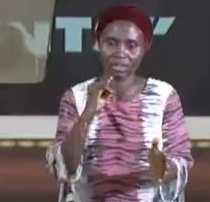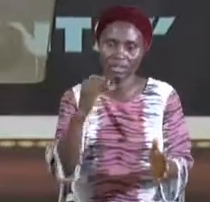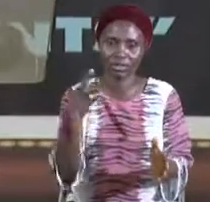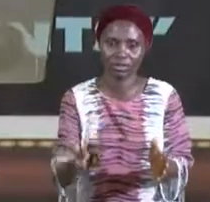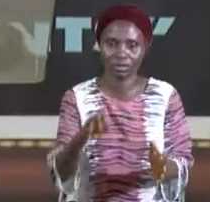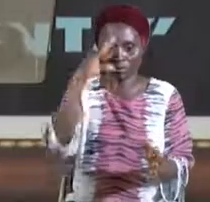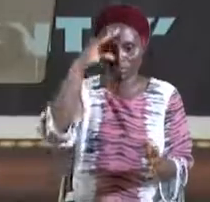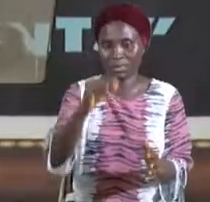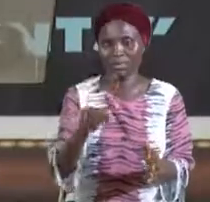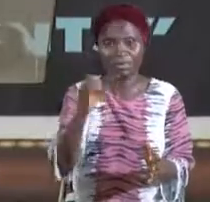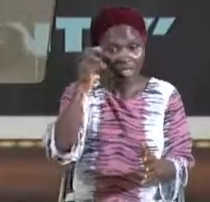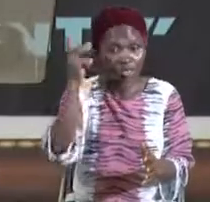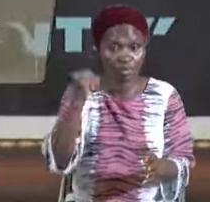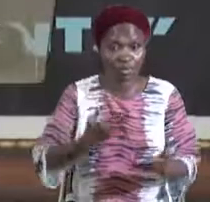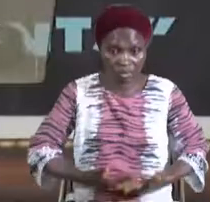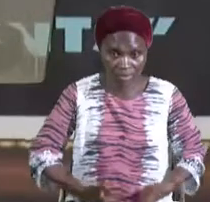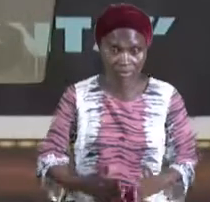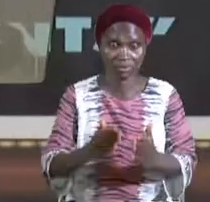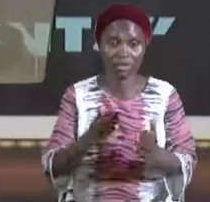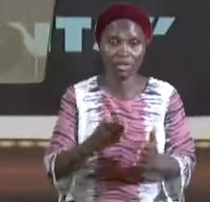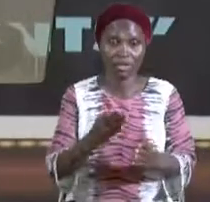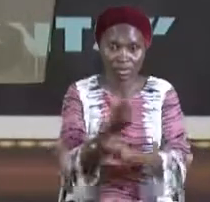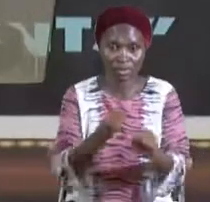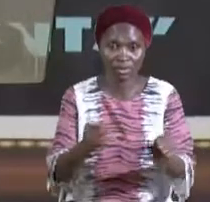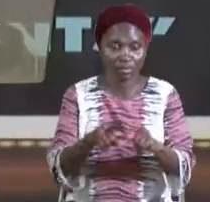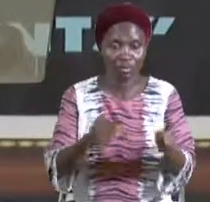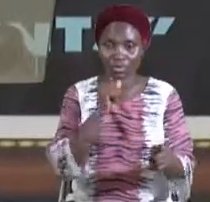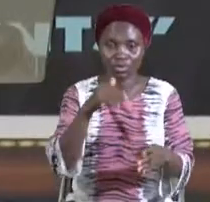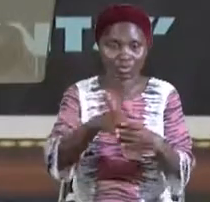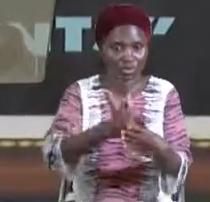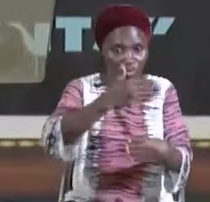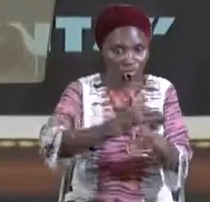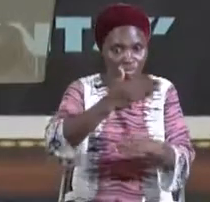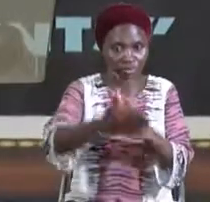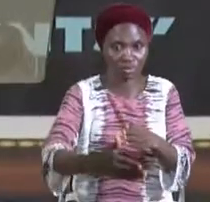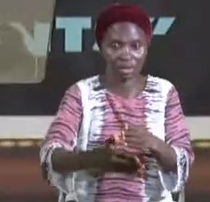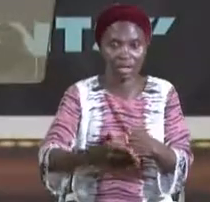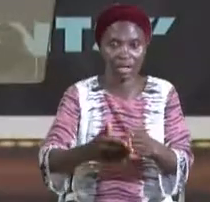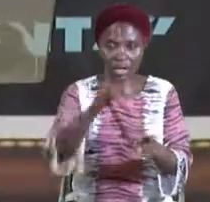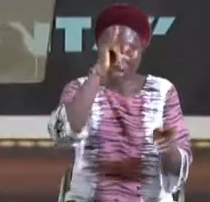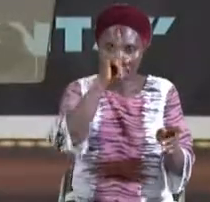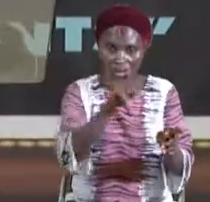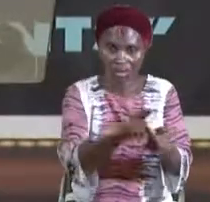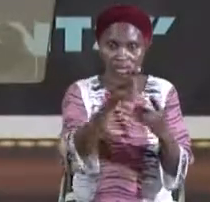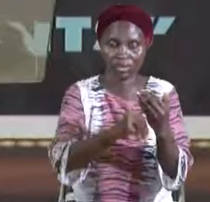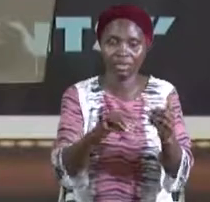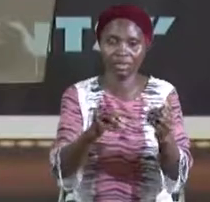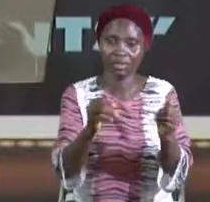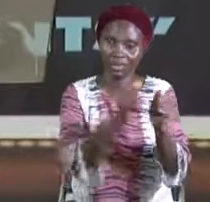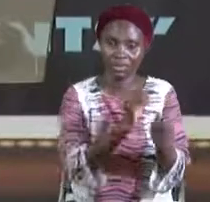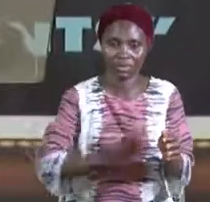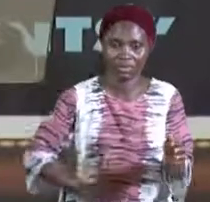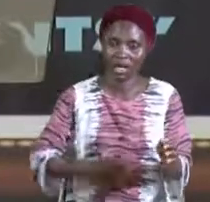Il était sauvé, mais n'était pas en accord total avec Christ. Et deux ne peuvent